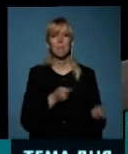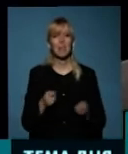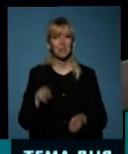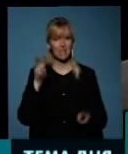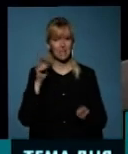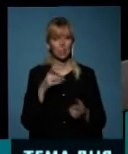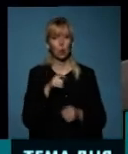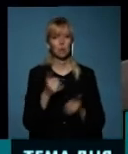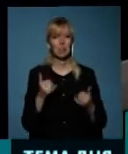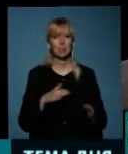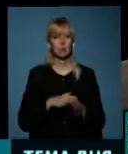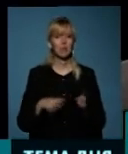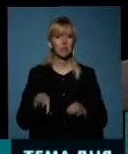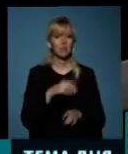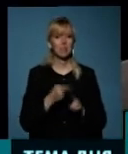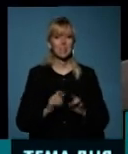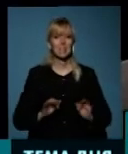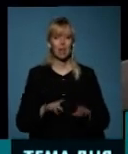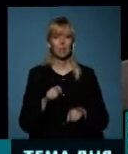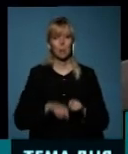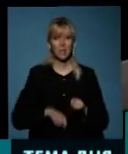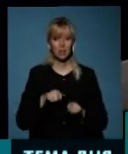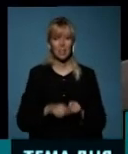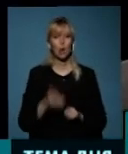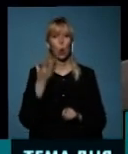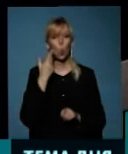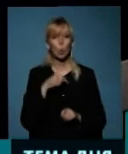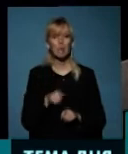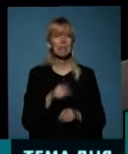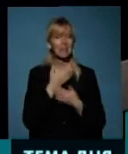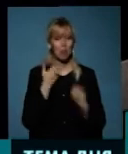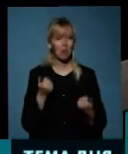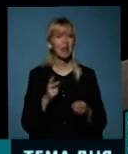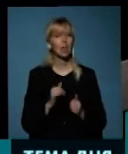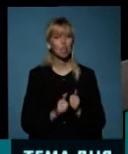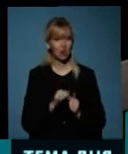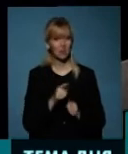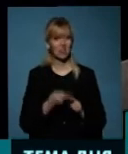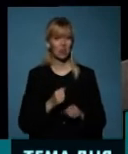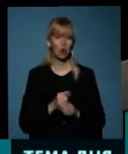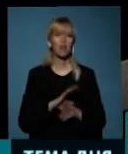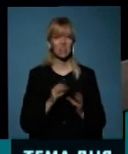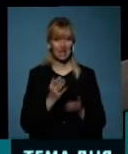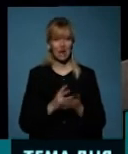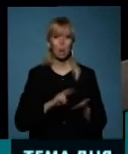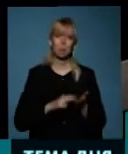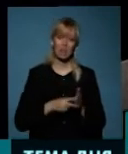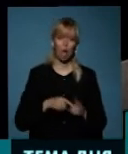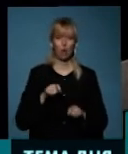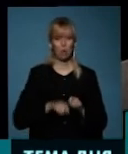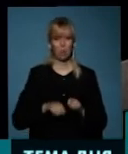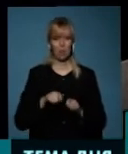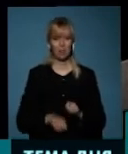з якою ви здійснюєте всі ці заходи і перевірки. Коли її немає, як часто ви це робите? Чи взагалі якісь планові перевірки?